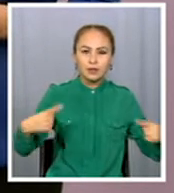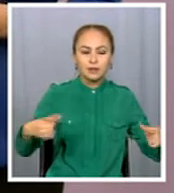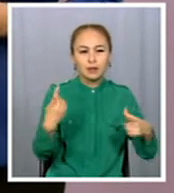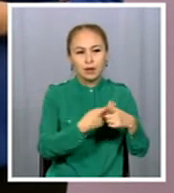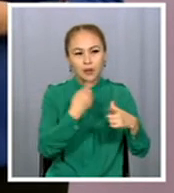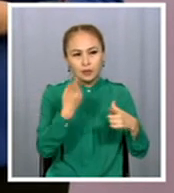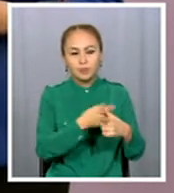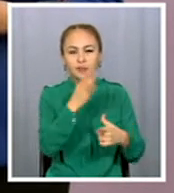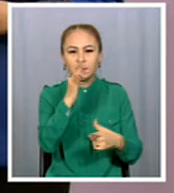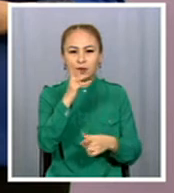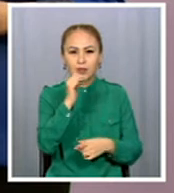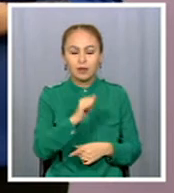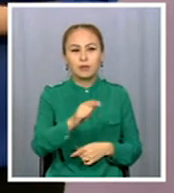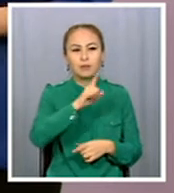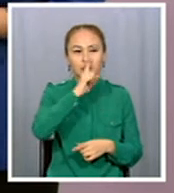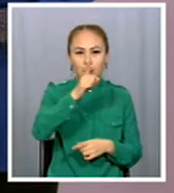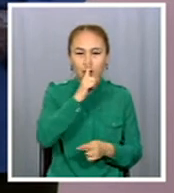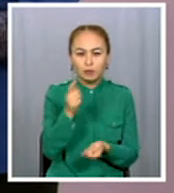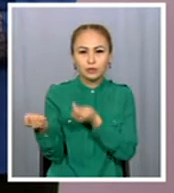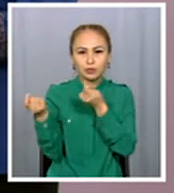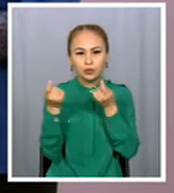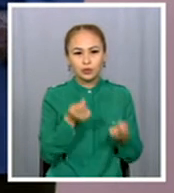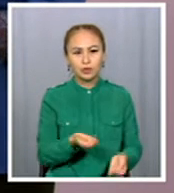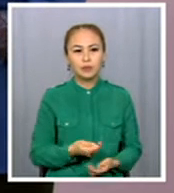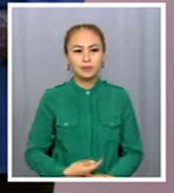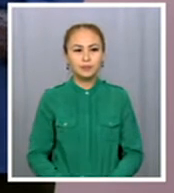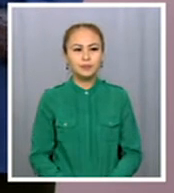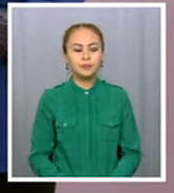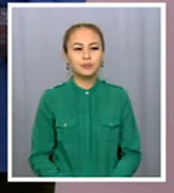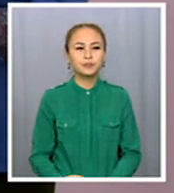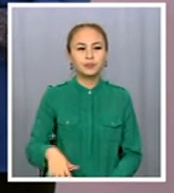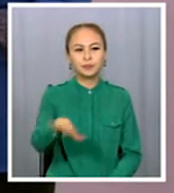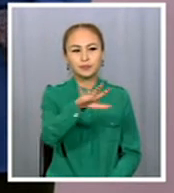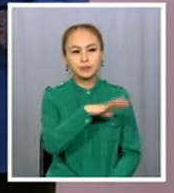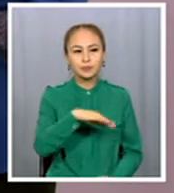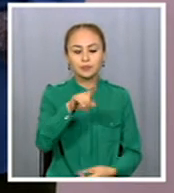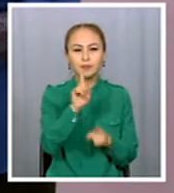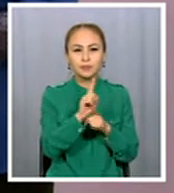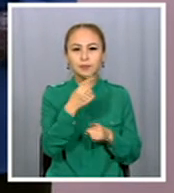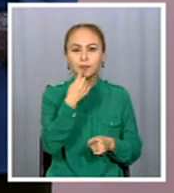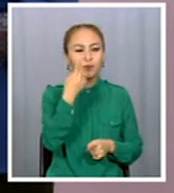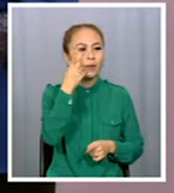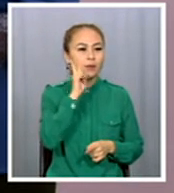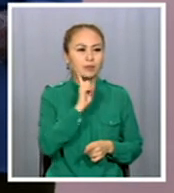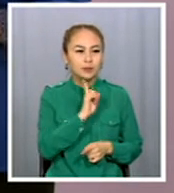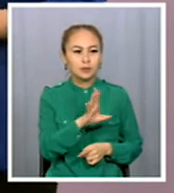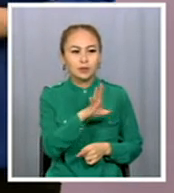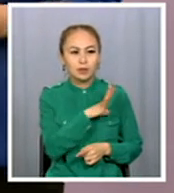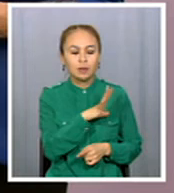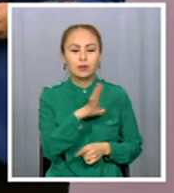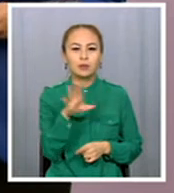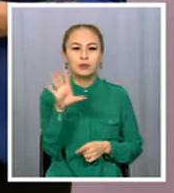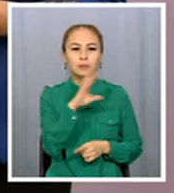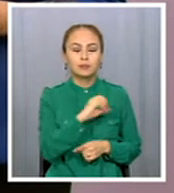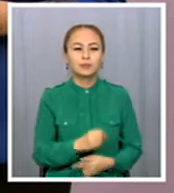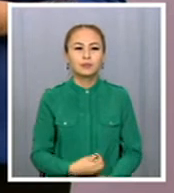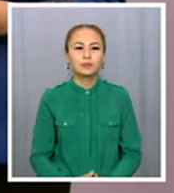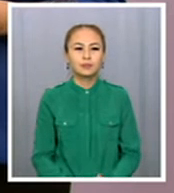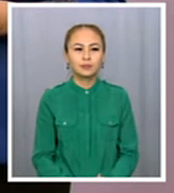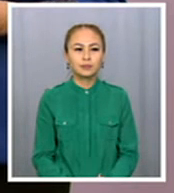қызылша, сәбіз ұзынша. Айналды бір дәмдасқа, амалың жоқ нан